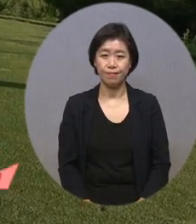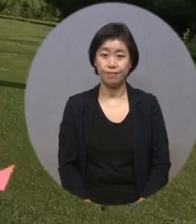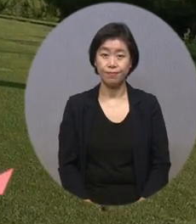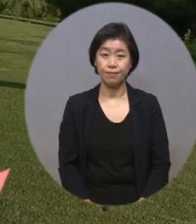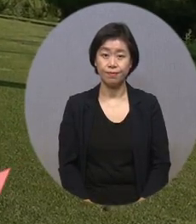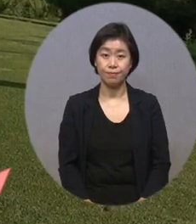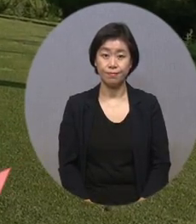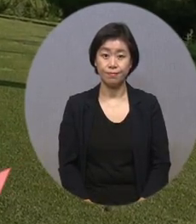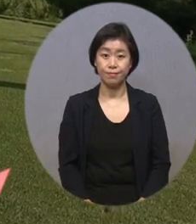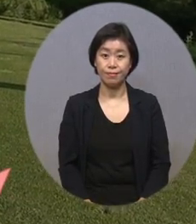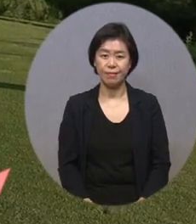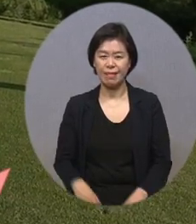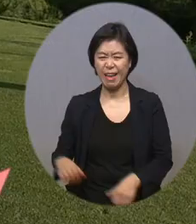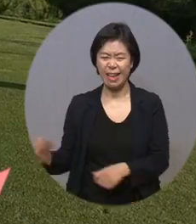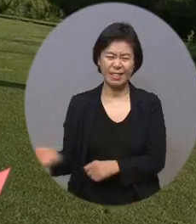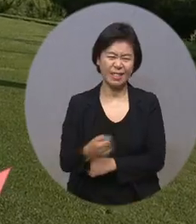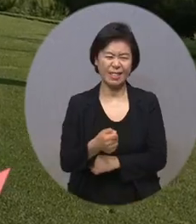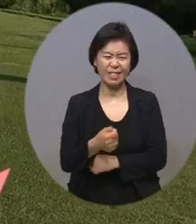어. 에이, 나이스.